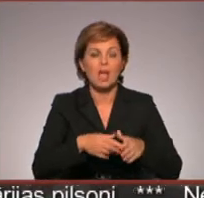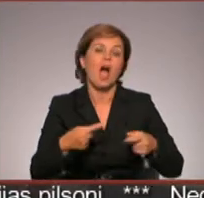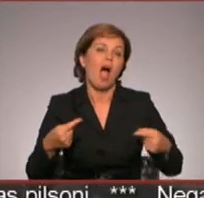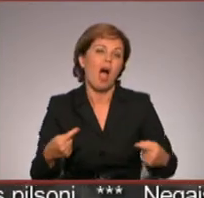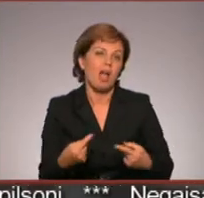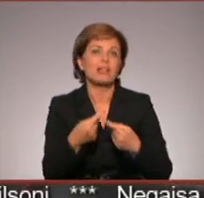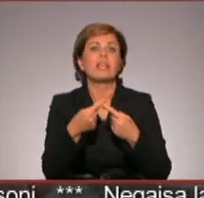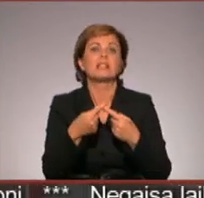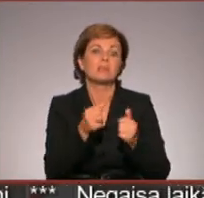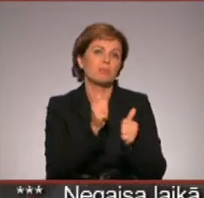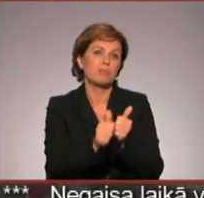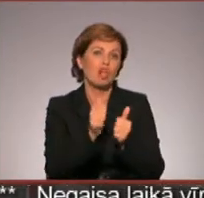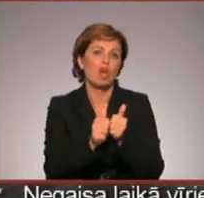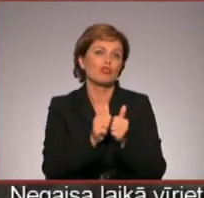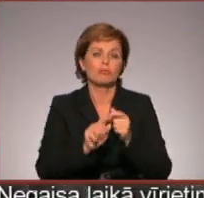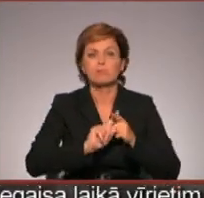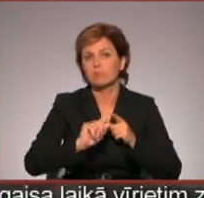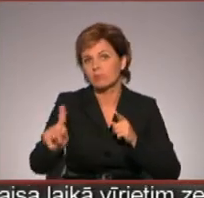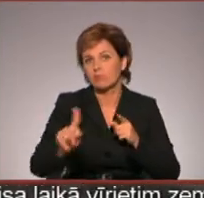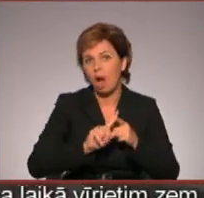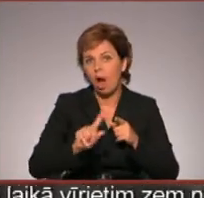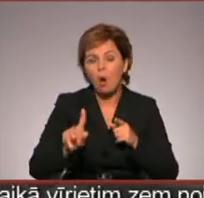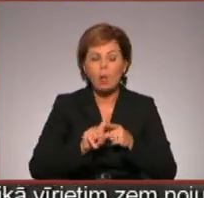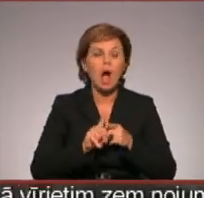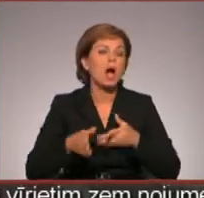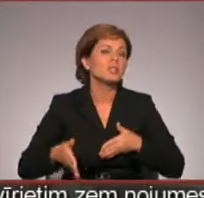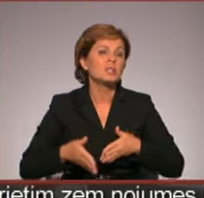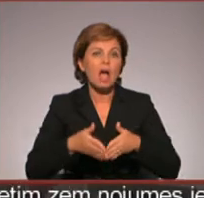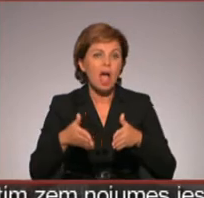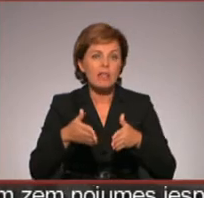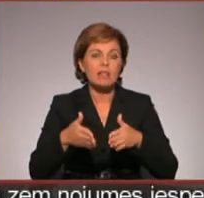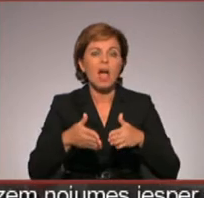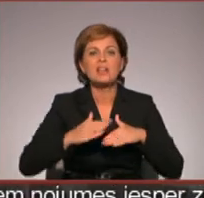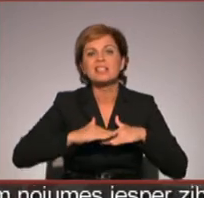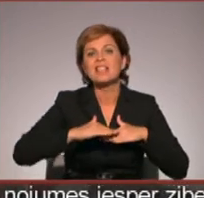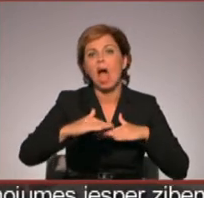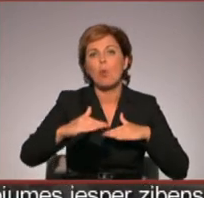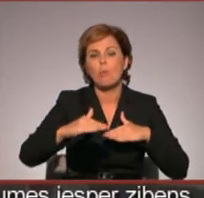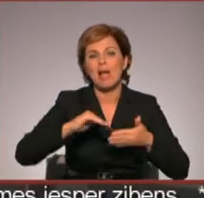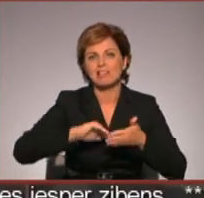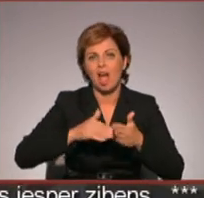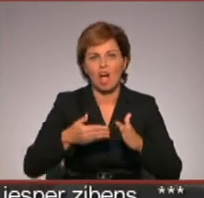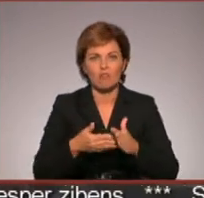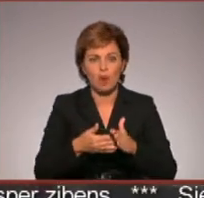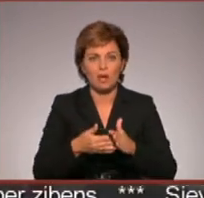Attiecībā no intensitātes un ceļa seguma stāvokļa.